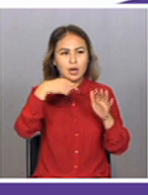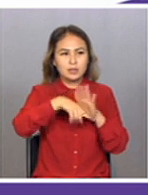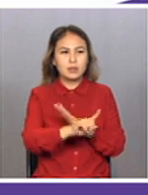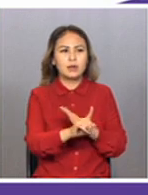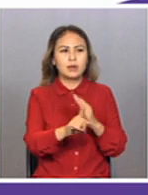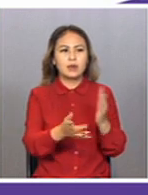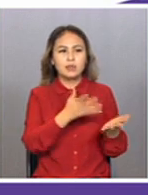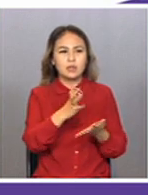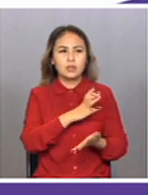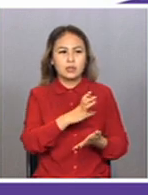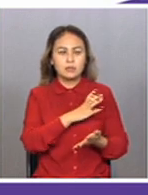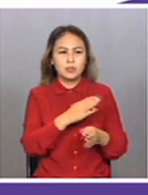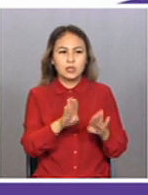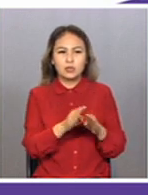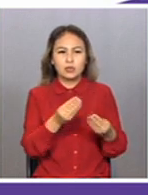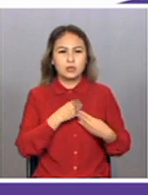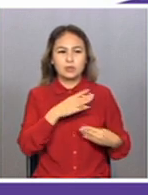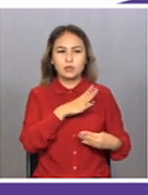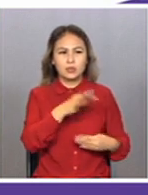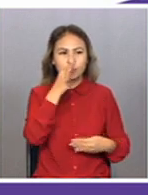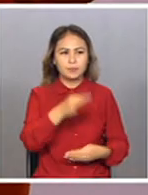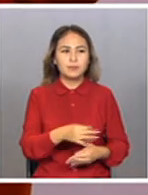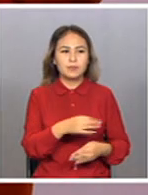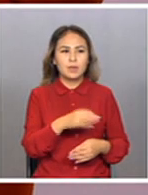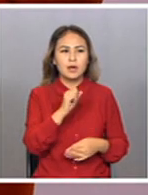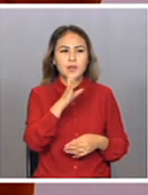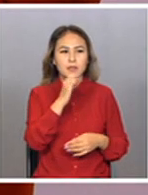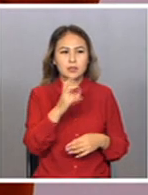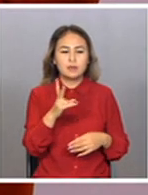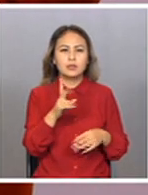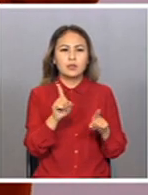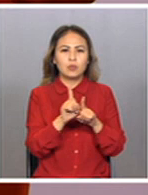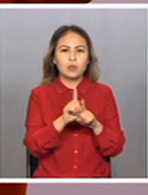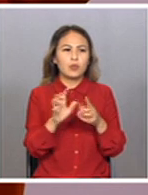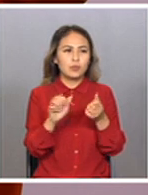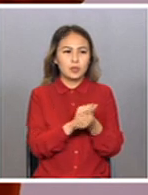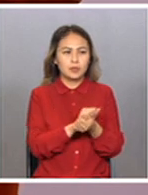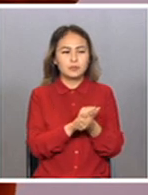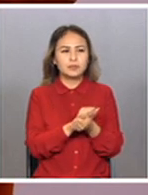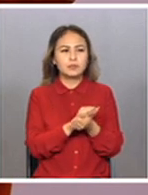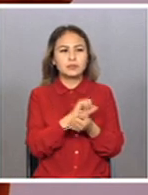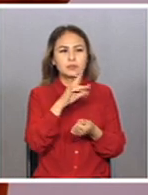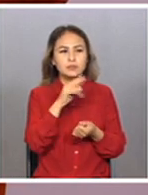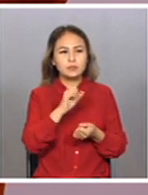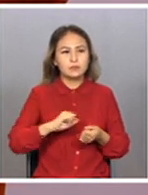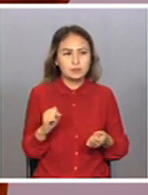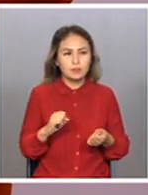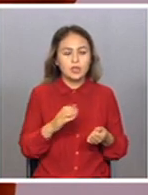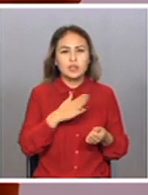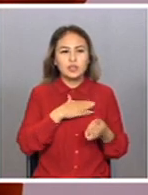жеріңнің астындағы қазынасын берген жоқсың ғой дейді. Бірақ Асан да көне қоймайды. Ардақты